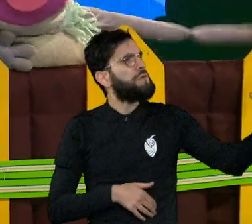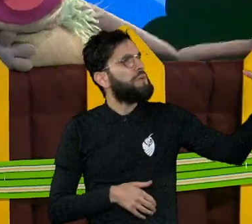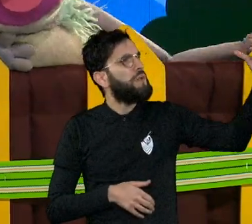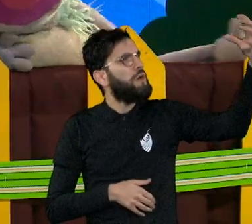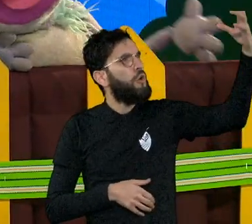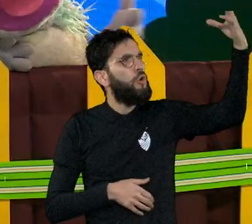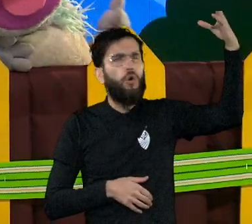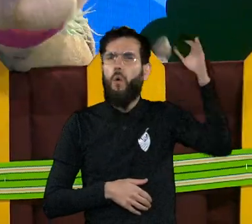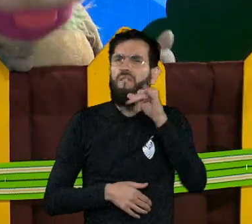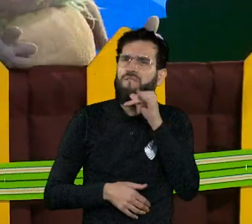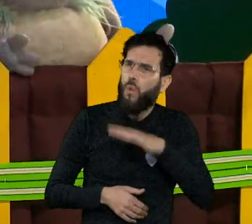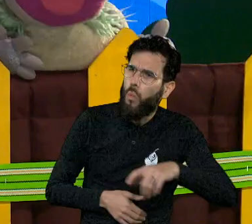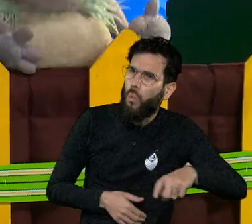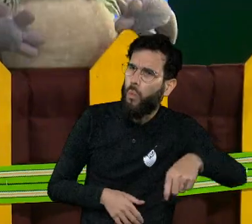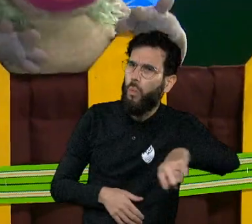horí, lúky, les,